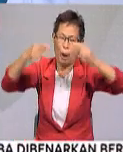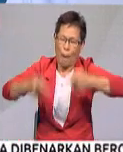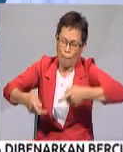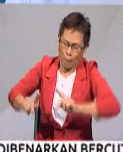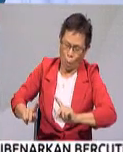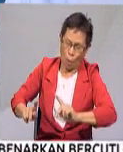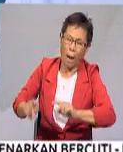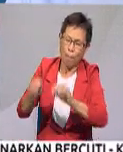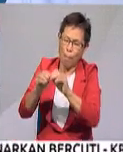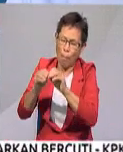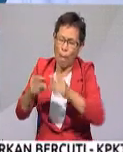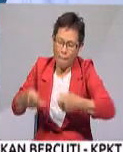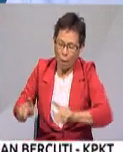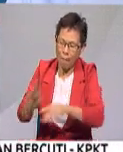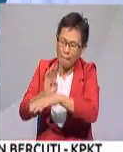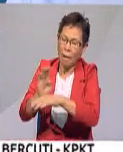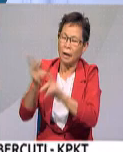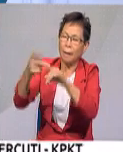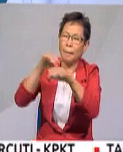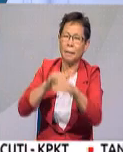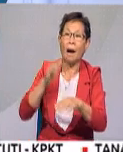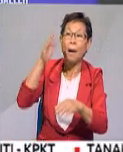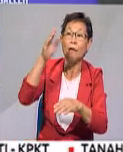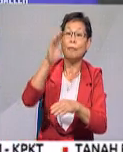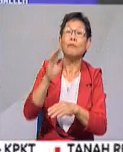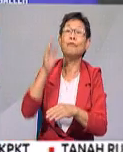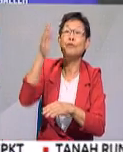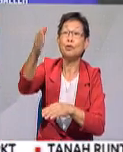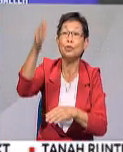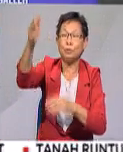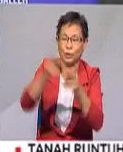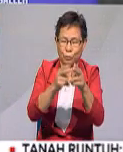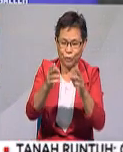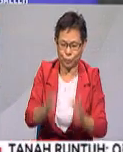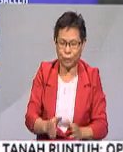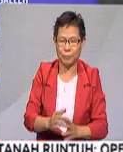peluang perniagaan kepada bakal-bakal usahawan.